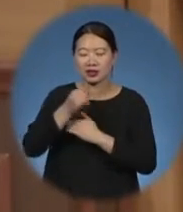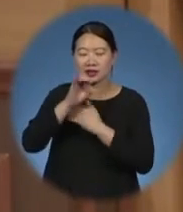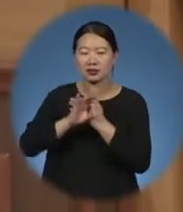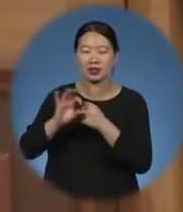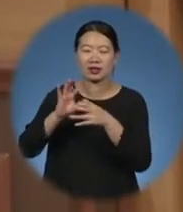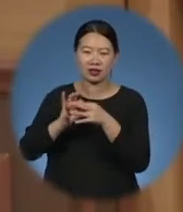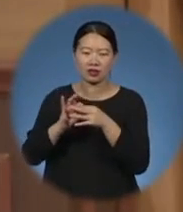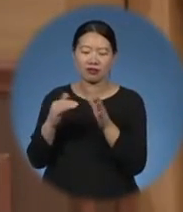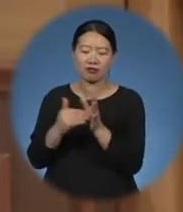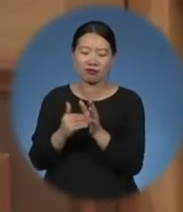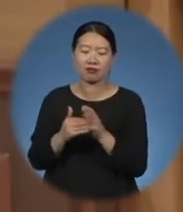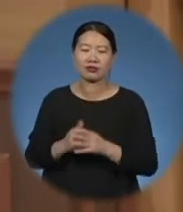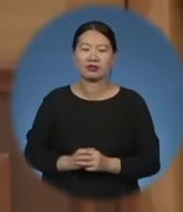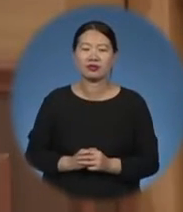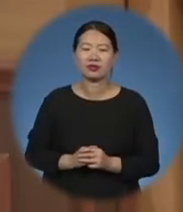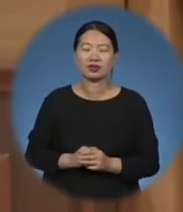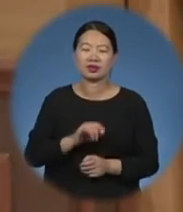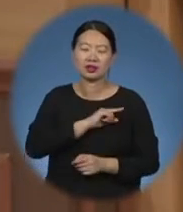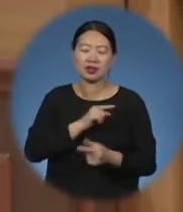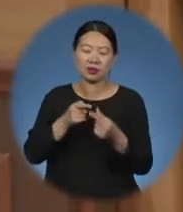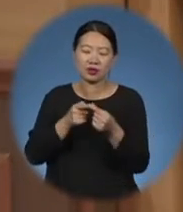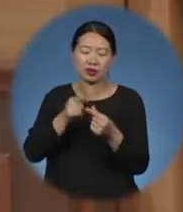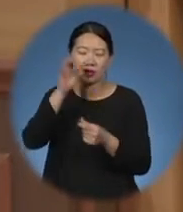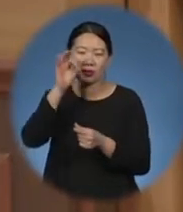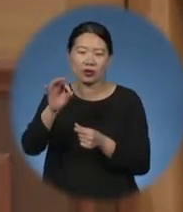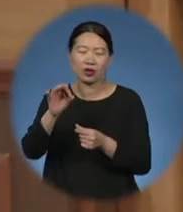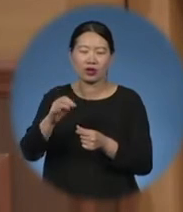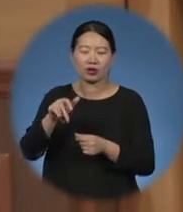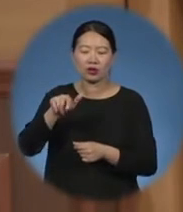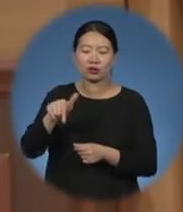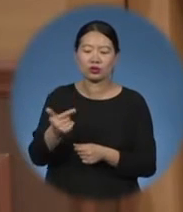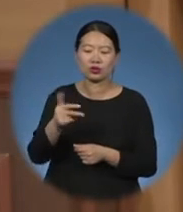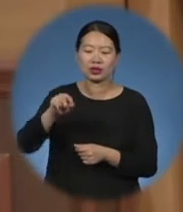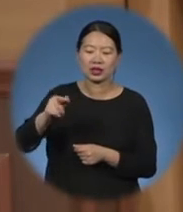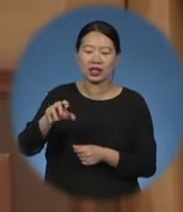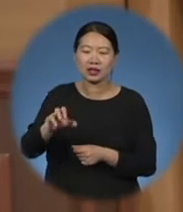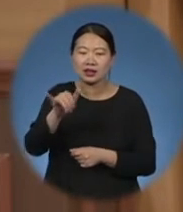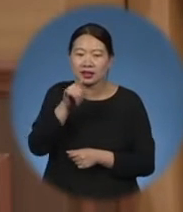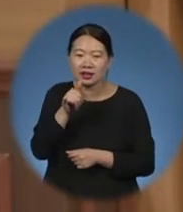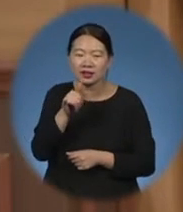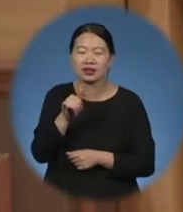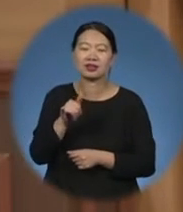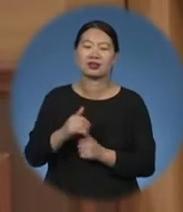연결시켜주기도 하는데, 제일 먼저 한 것이 저희들이 군산에 있는 이제